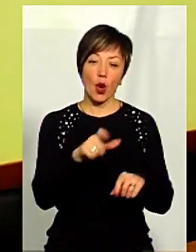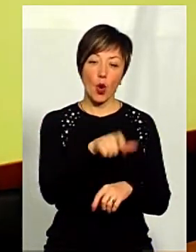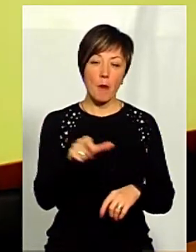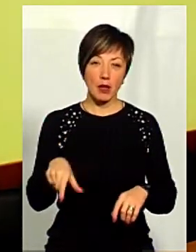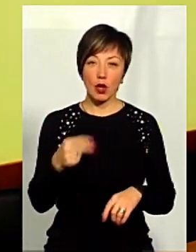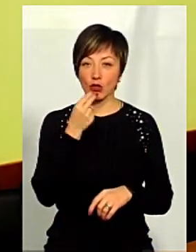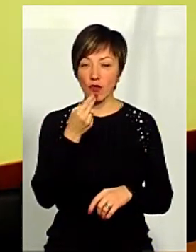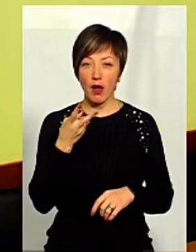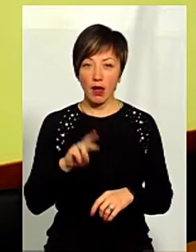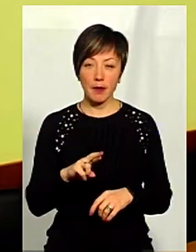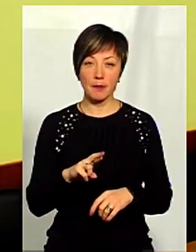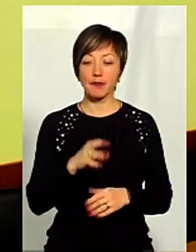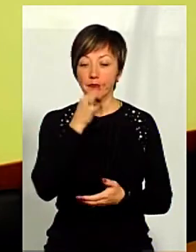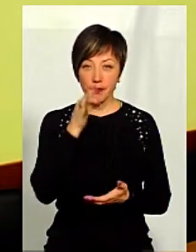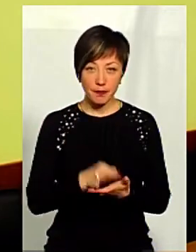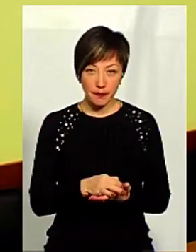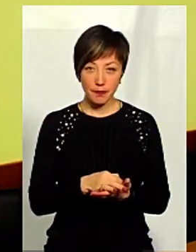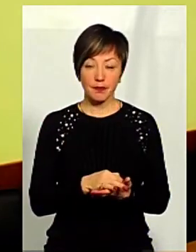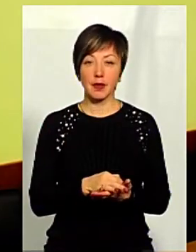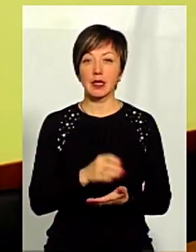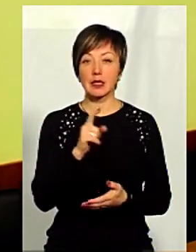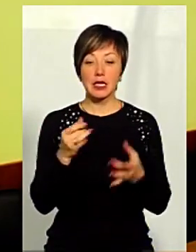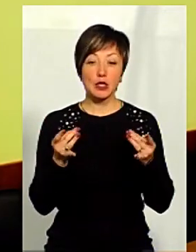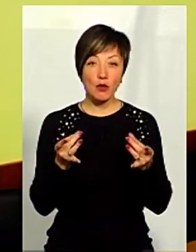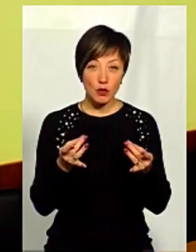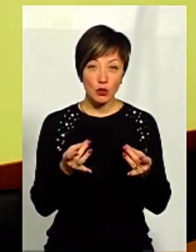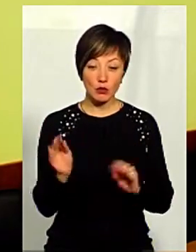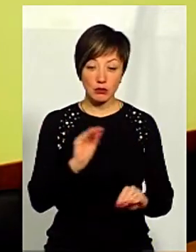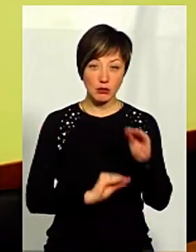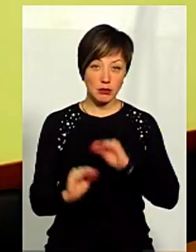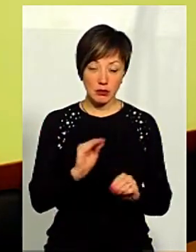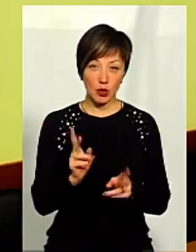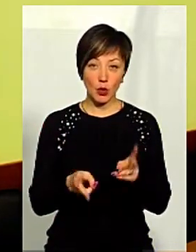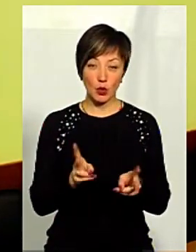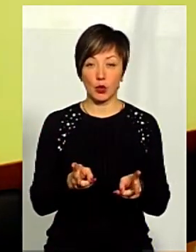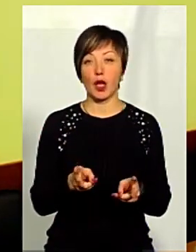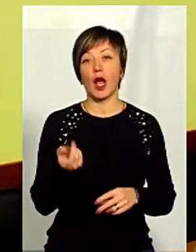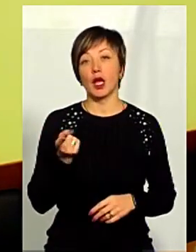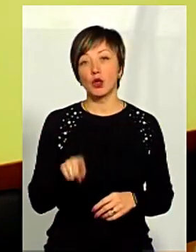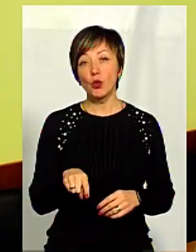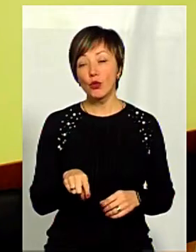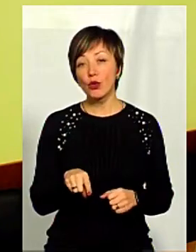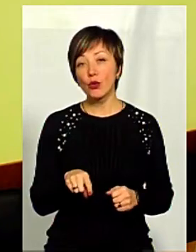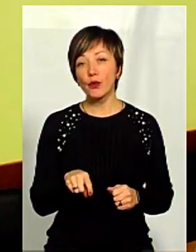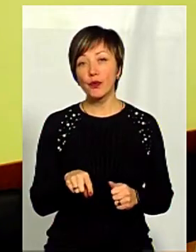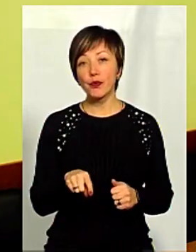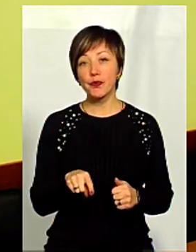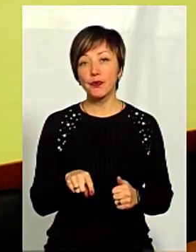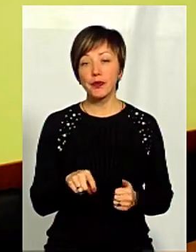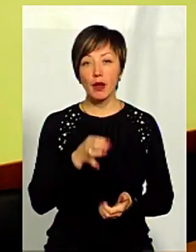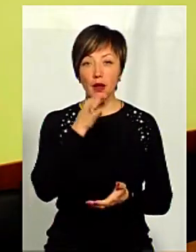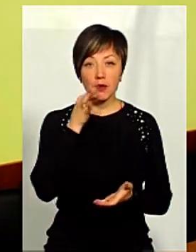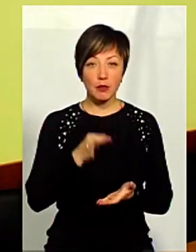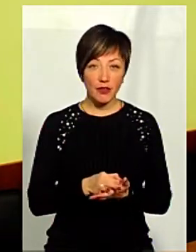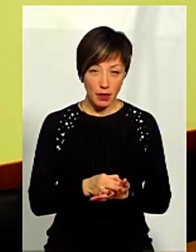харчування. От він несе відповідальність за сировину, з якої він готує. Тому якби і